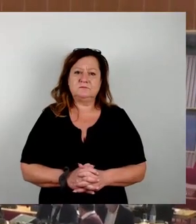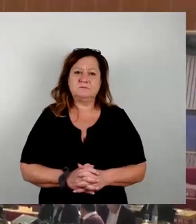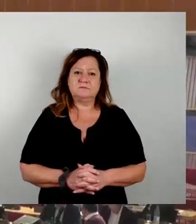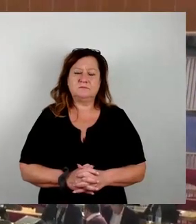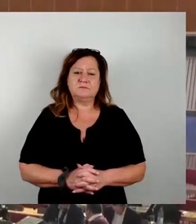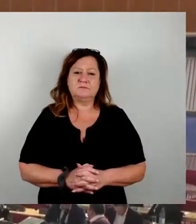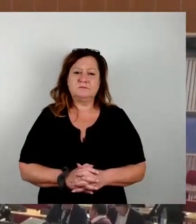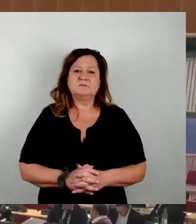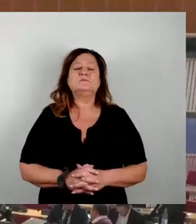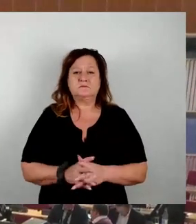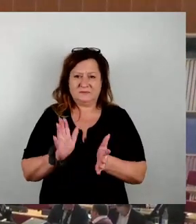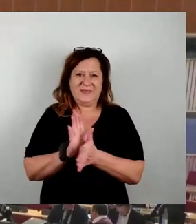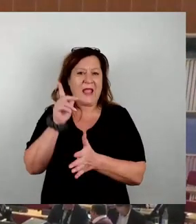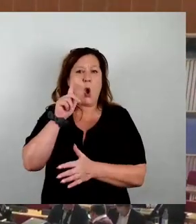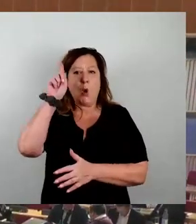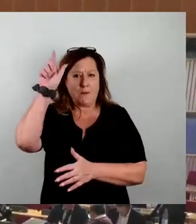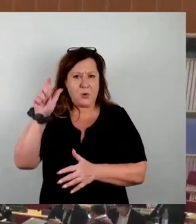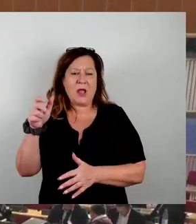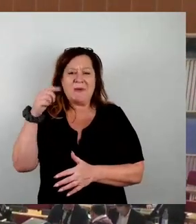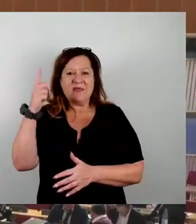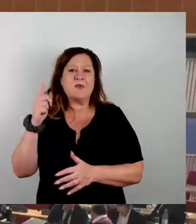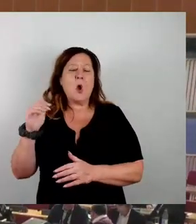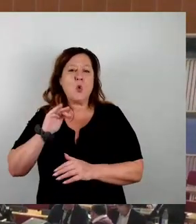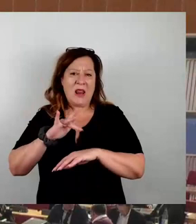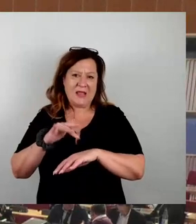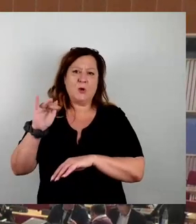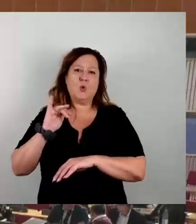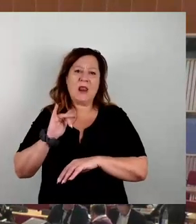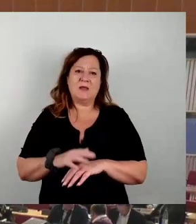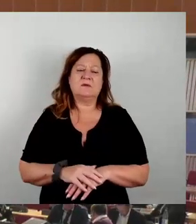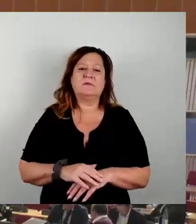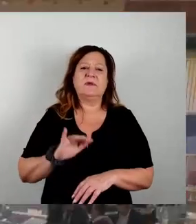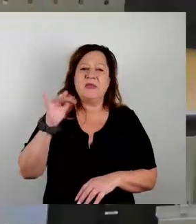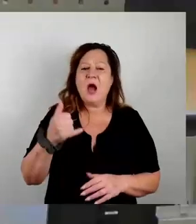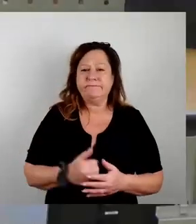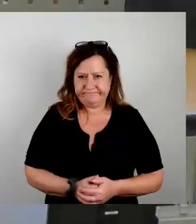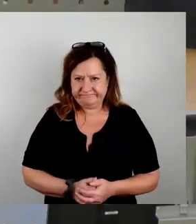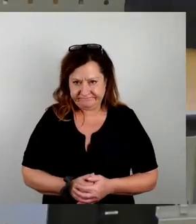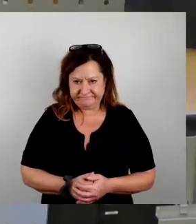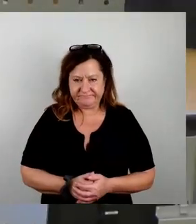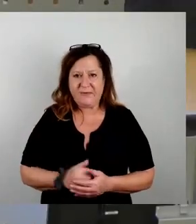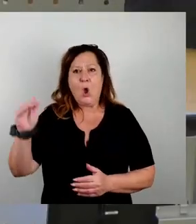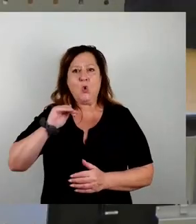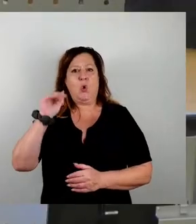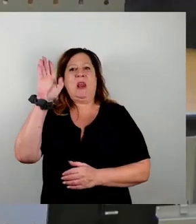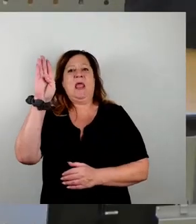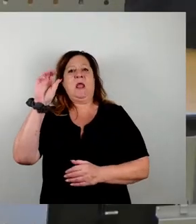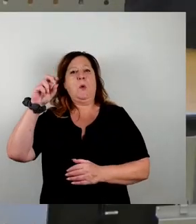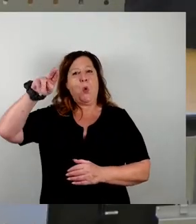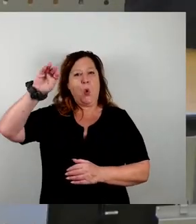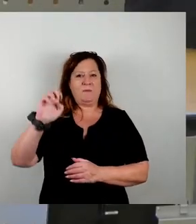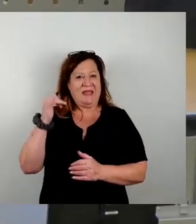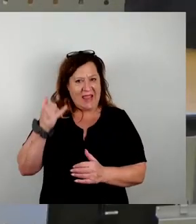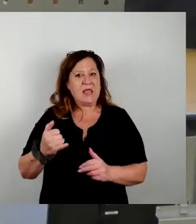Sehr geehrter Oberbürgermeister, sehr geehrte Kolleginnen und Kollegen. Ja, Kollege Böhm, jetzt machen wir mal den Ehrlichkeiten dann weiter, die Sie hier eingefordert haben. Es ist